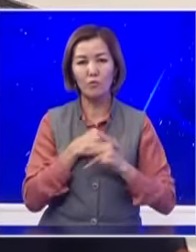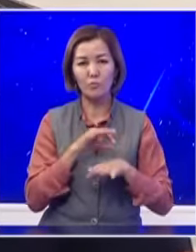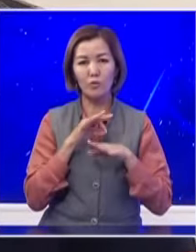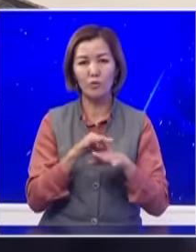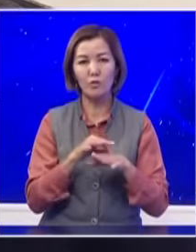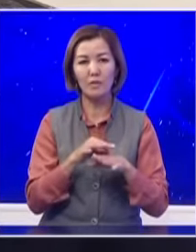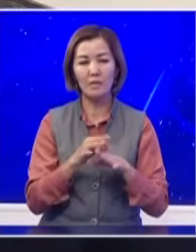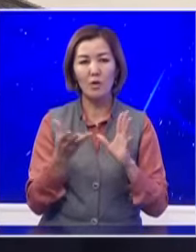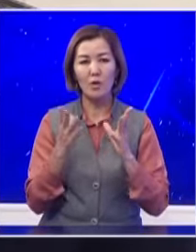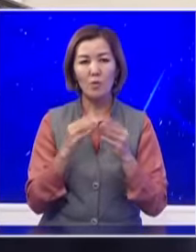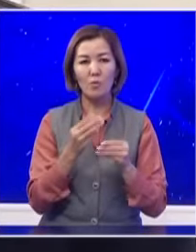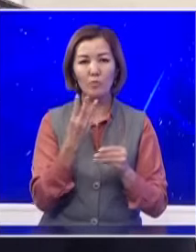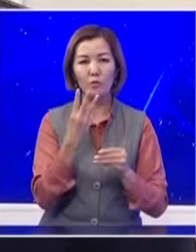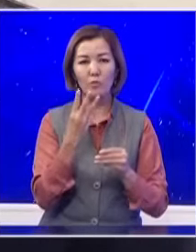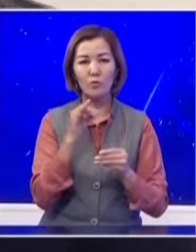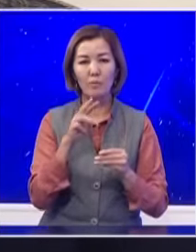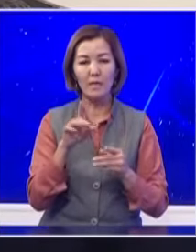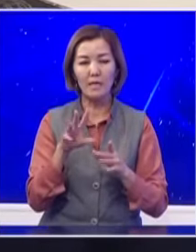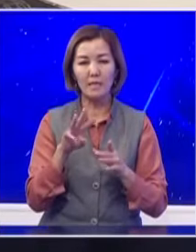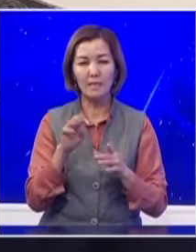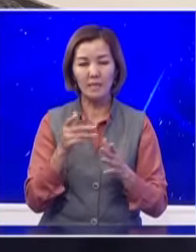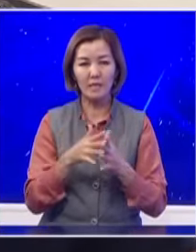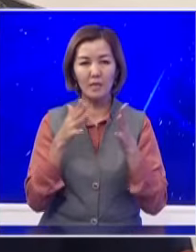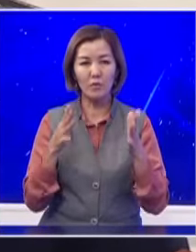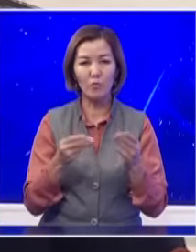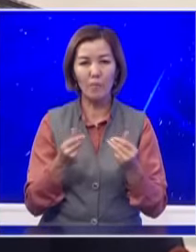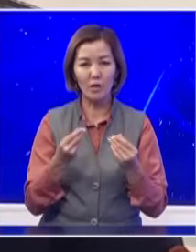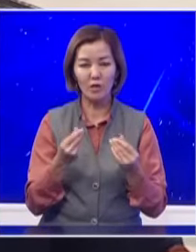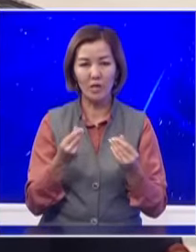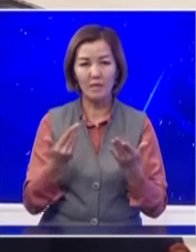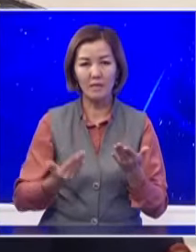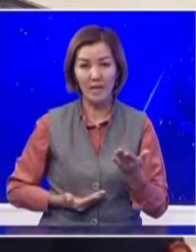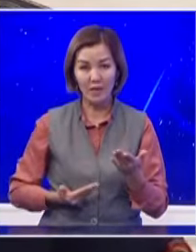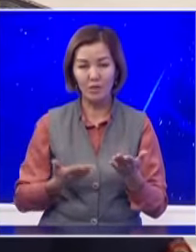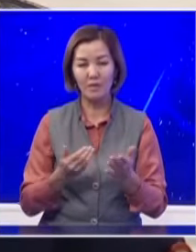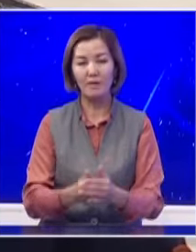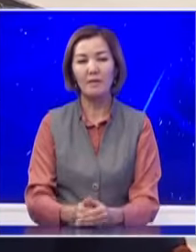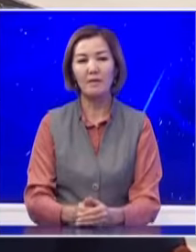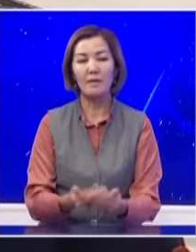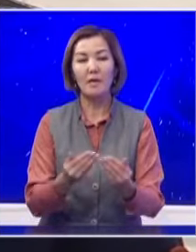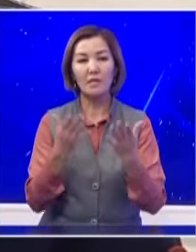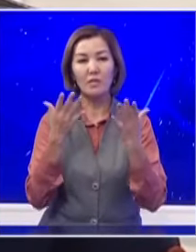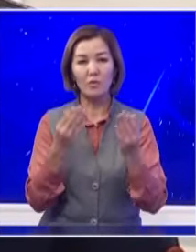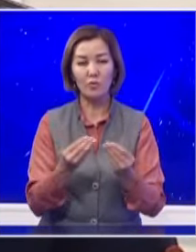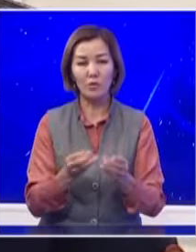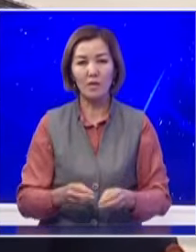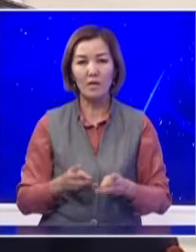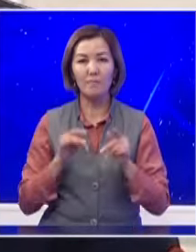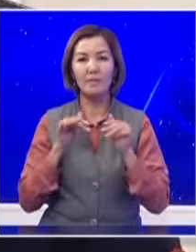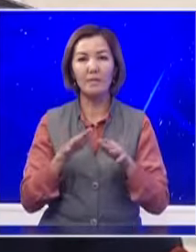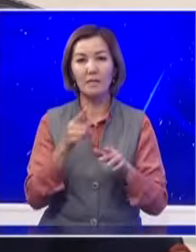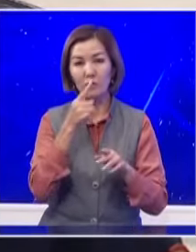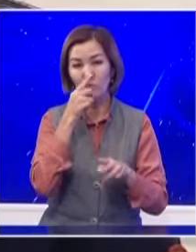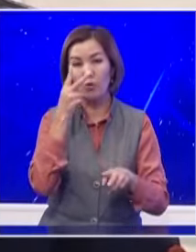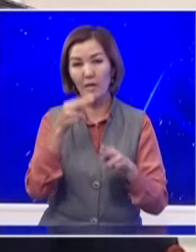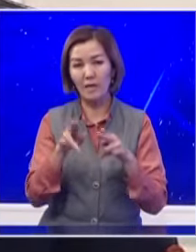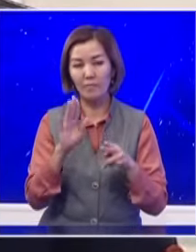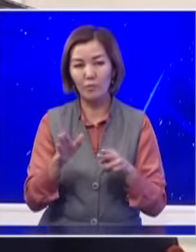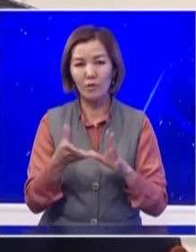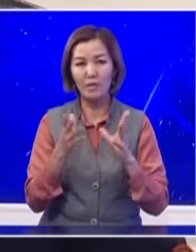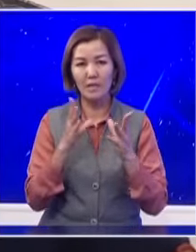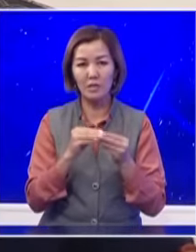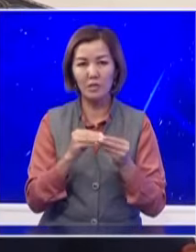барлық сомасы 3 миллиард теңгеден астам ақша болып келеді. Қазіргі таңда қылмыстық іс аяқталу сатысында оның